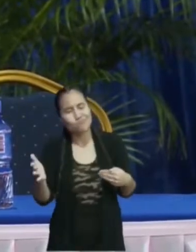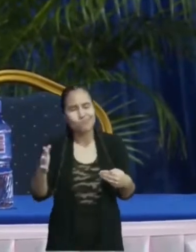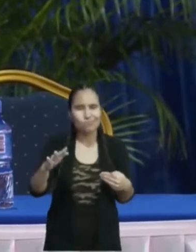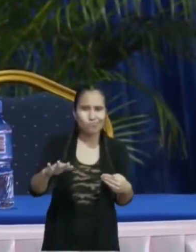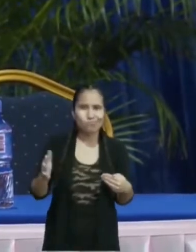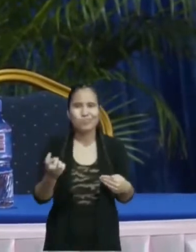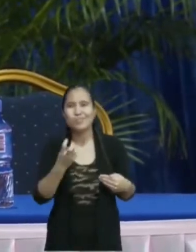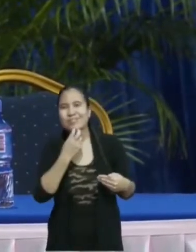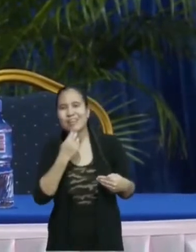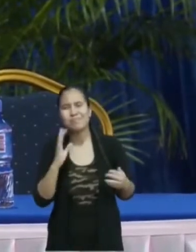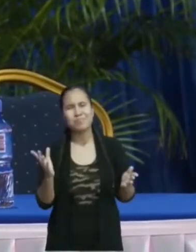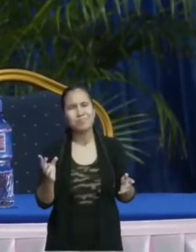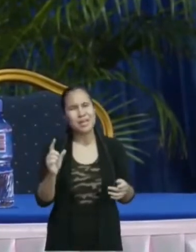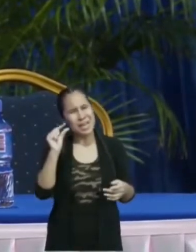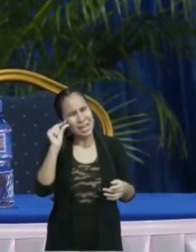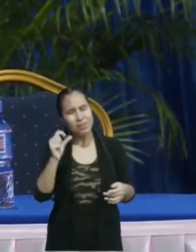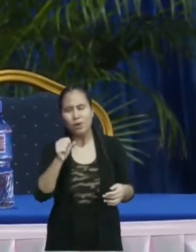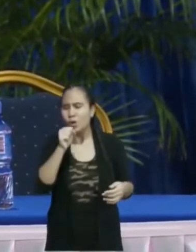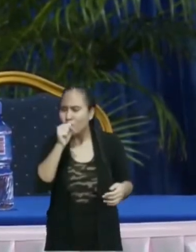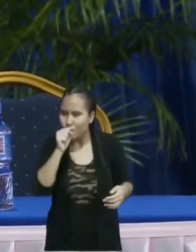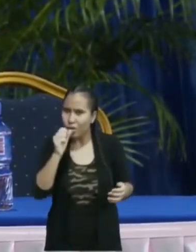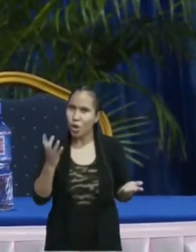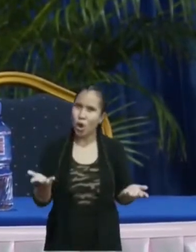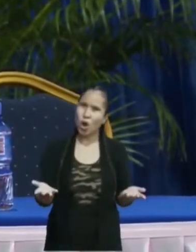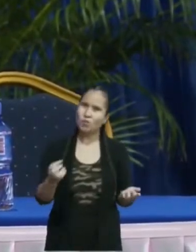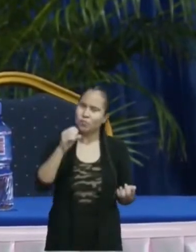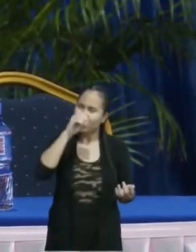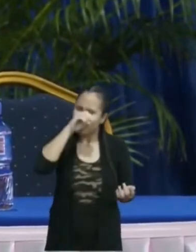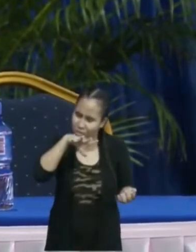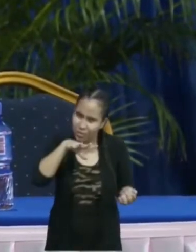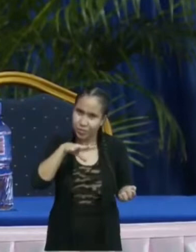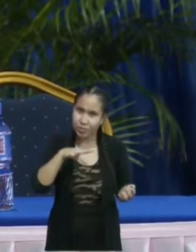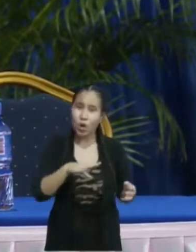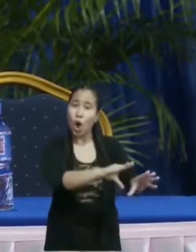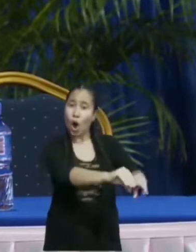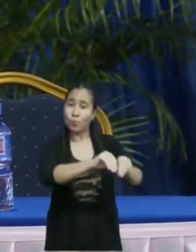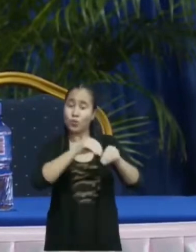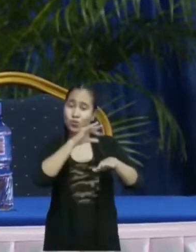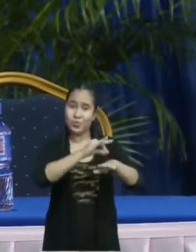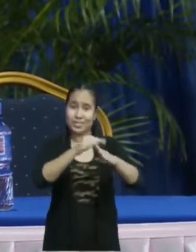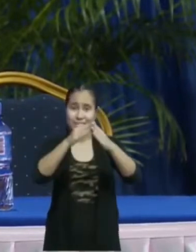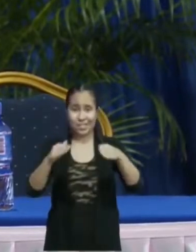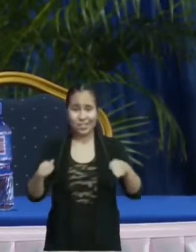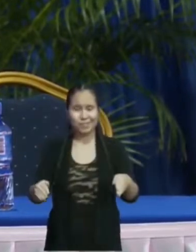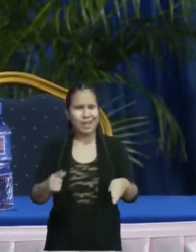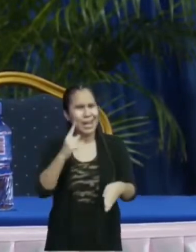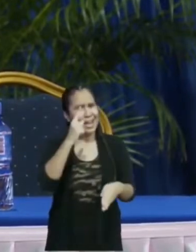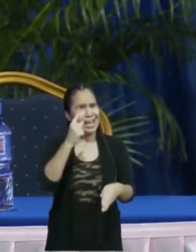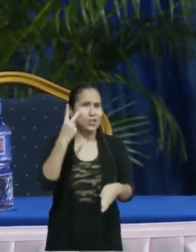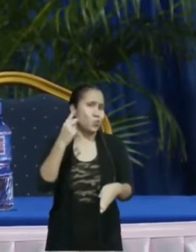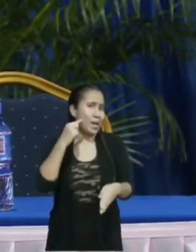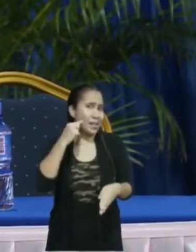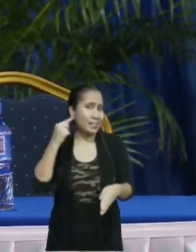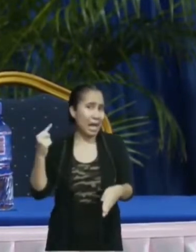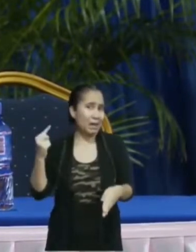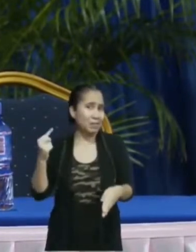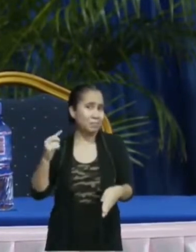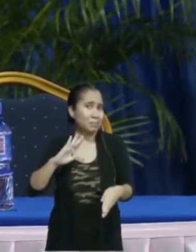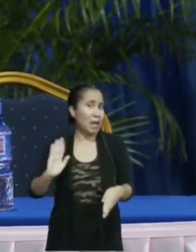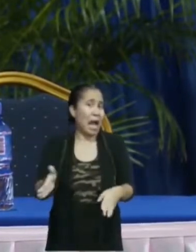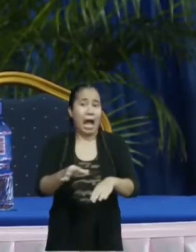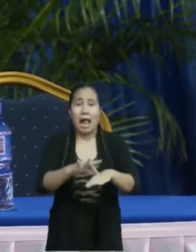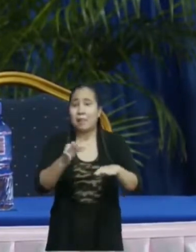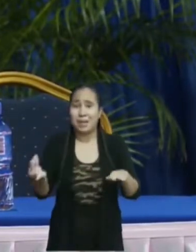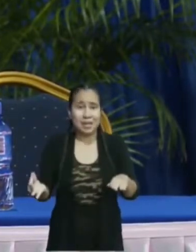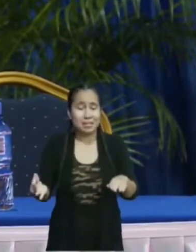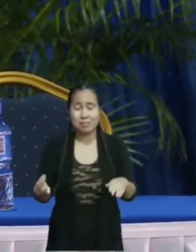een kuchje of net een hoesje of een beetje niezen worden opgenomen. En die mensen zijn vaak binnen 1 of 2 dagen al van die klachten af. Ze hebben